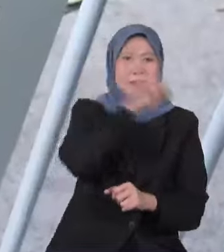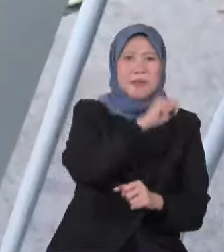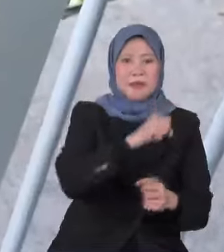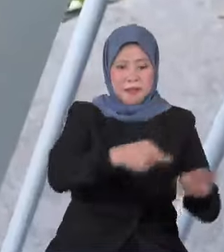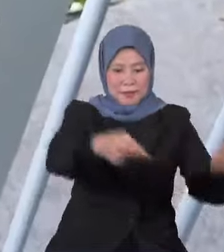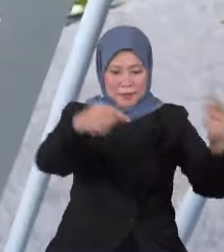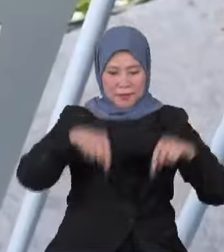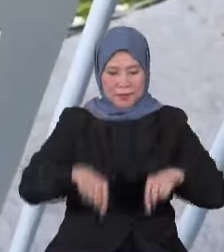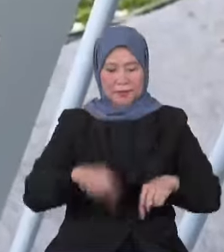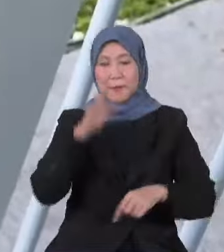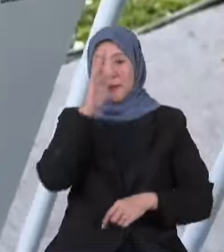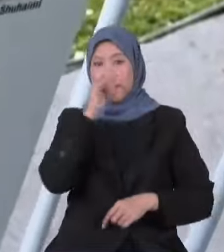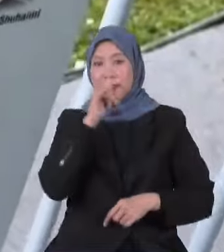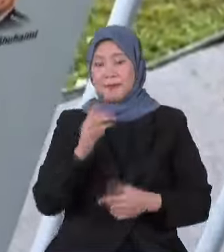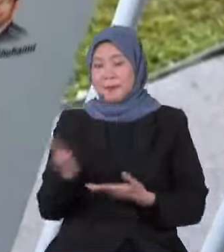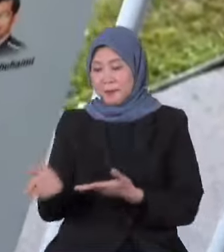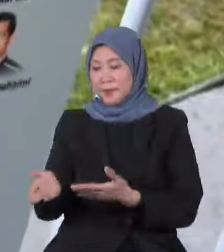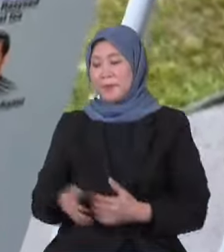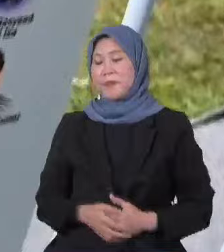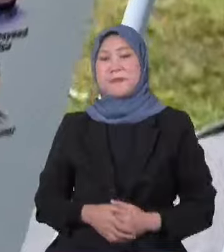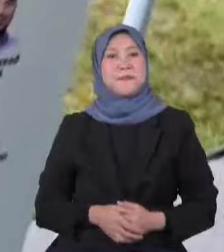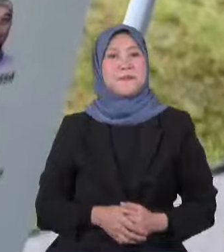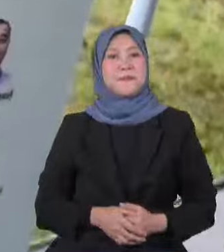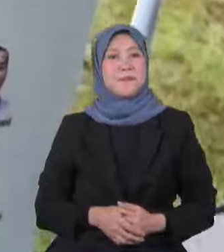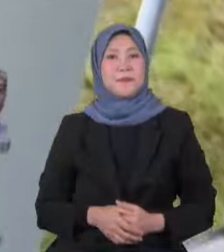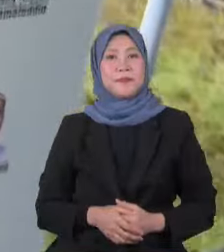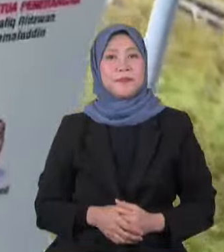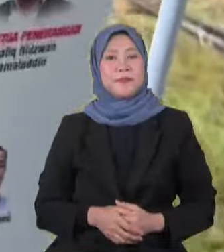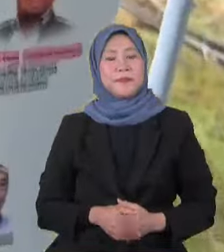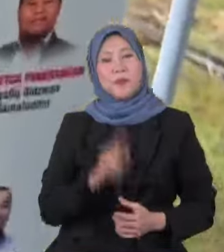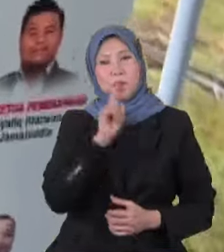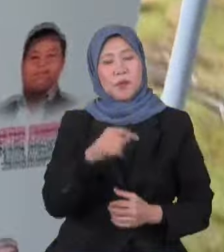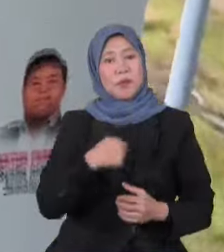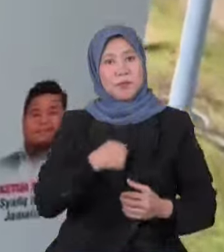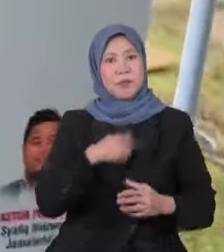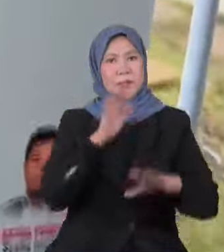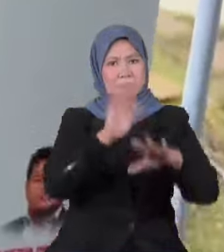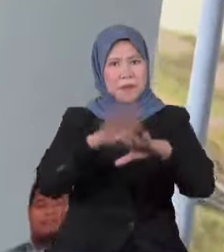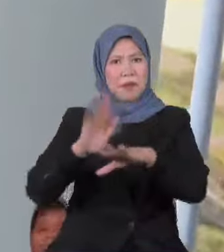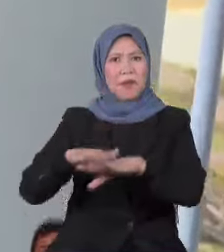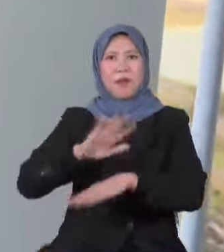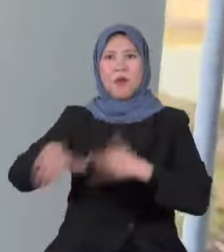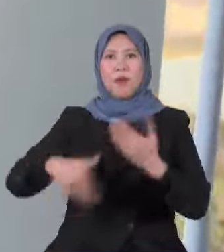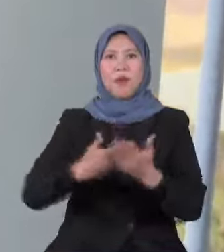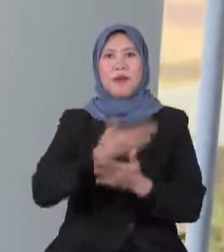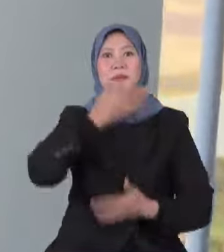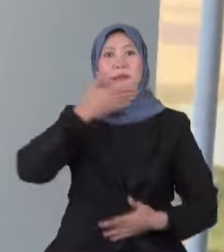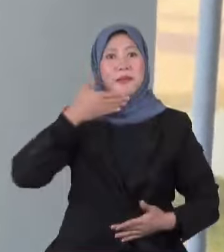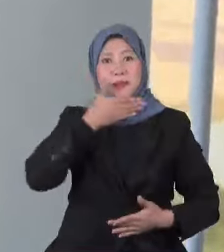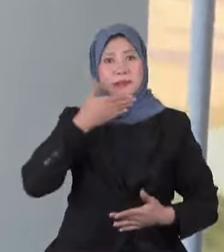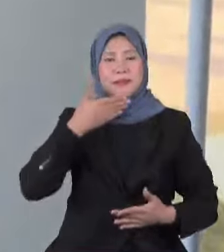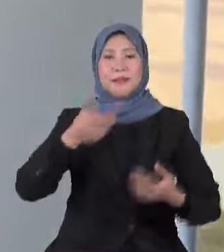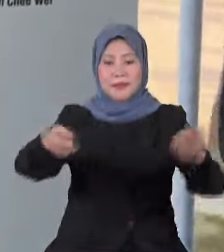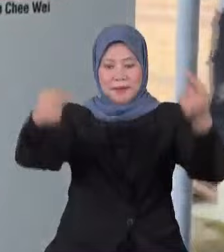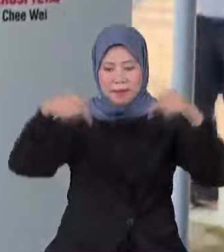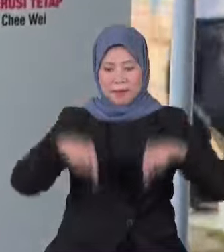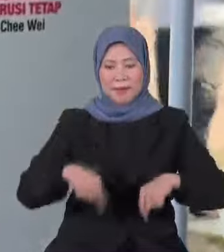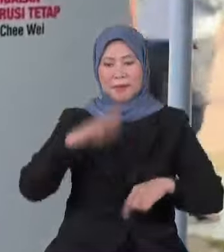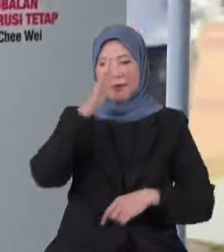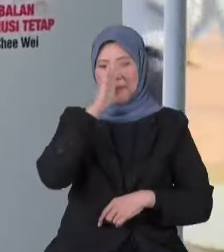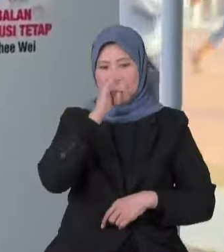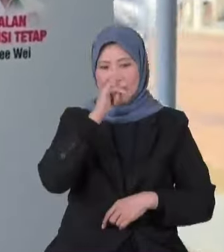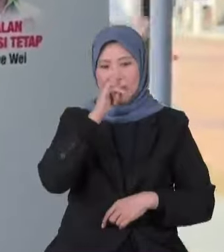hadir ke Melaka? Rasanya saya nak mengajak semua para belia untuk ada masa lagi datang ke Melaka